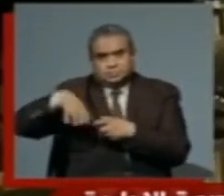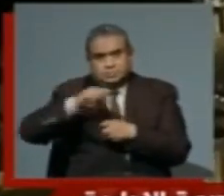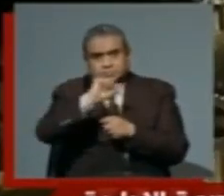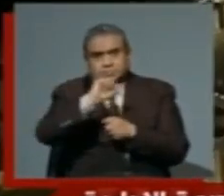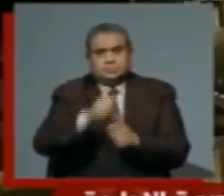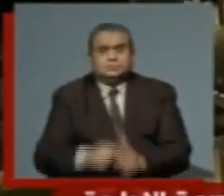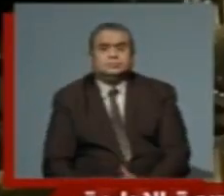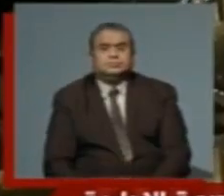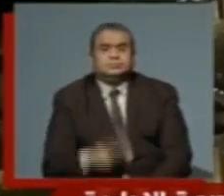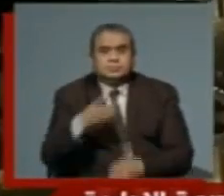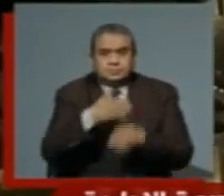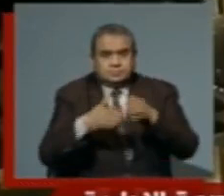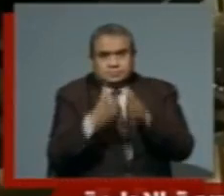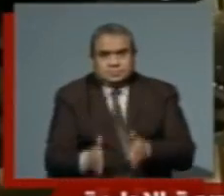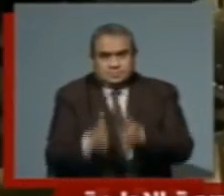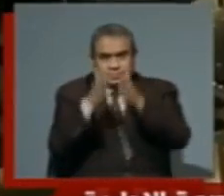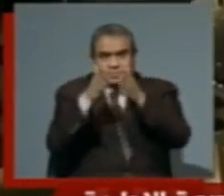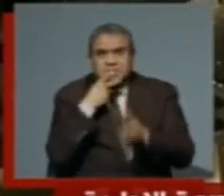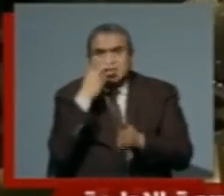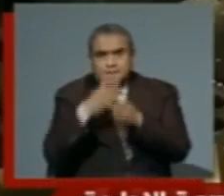المبنى يا فندم